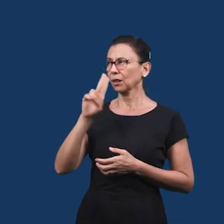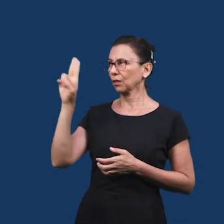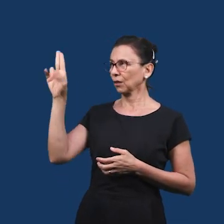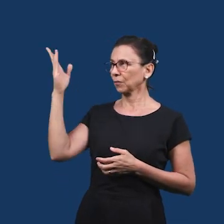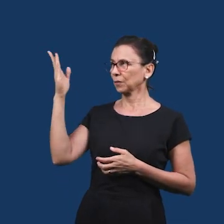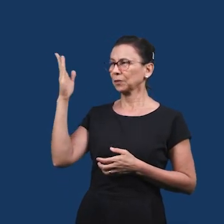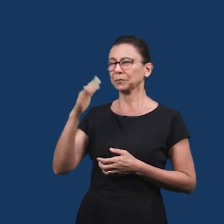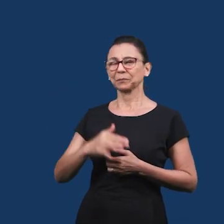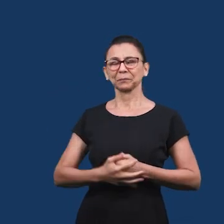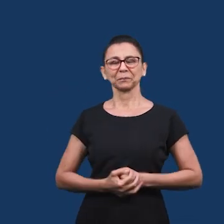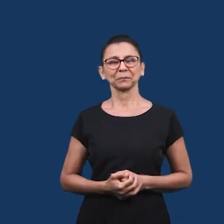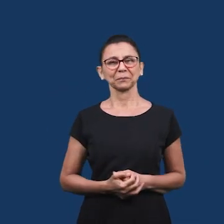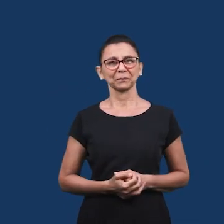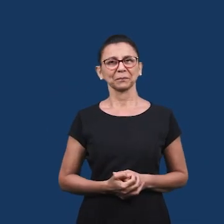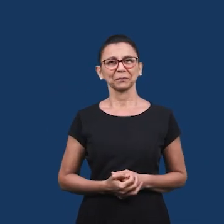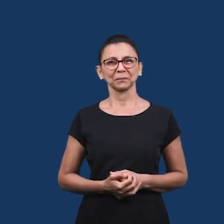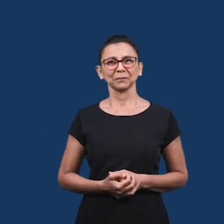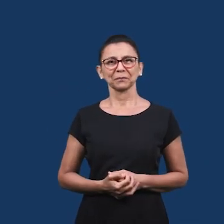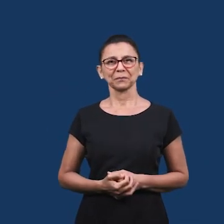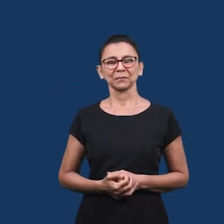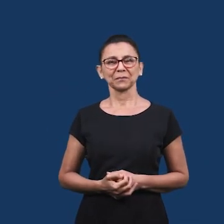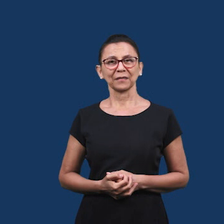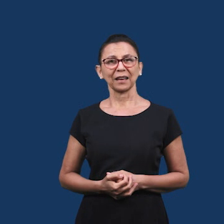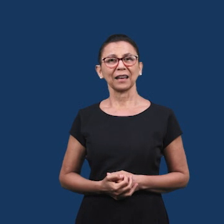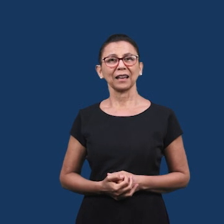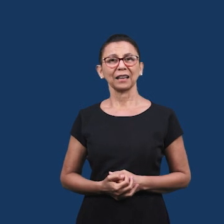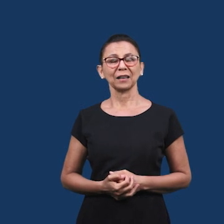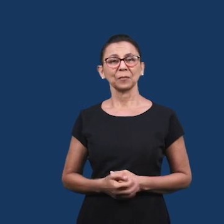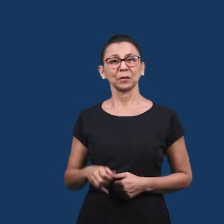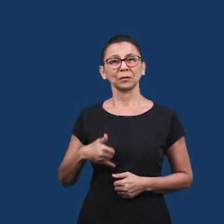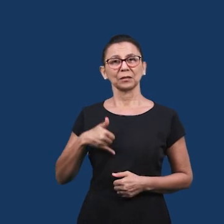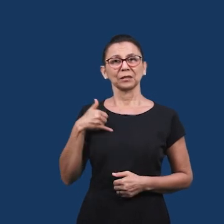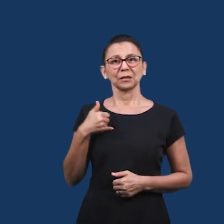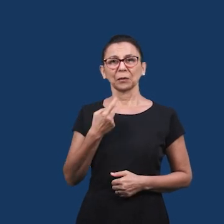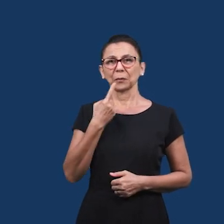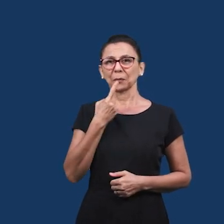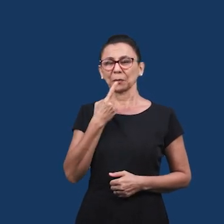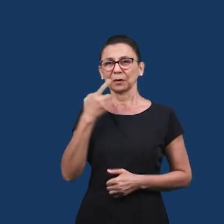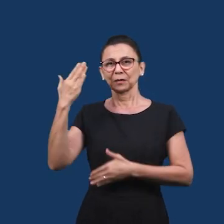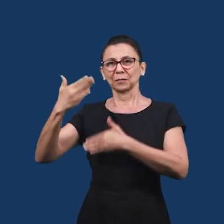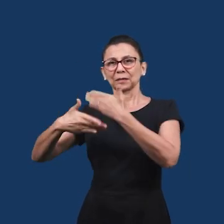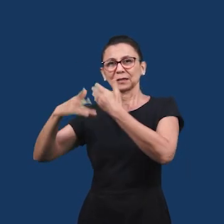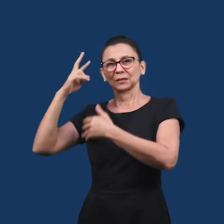Girlaine, Rosa Guiar, Tainan, Lucas Santos, Elisabeth et Solange